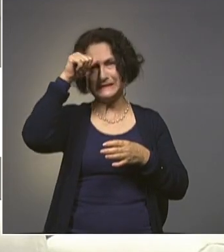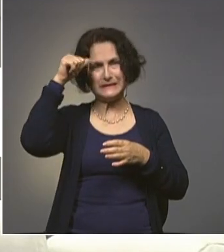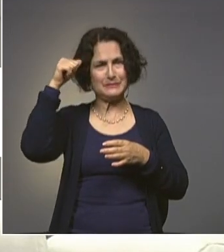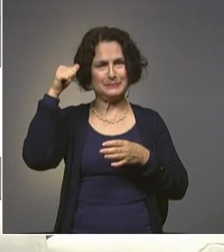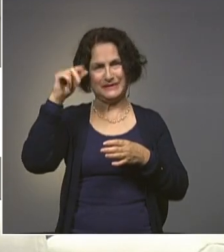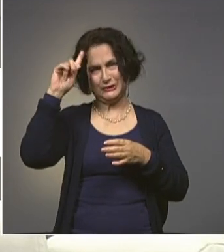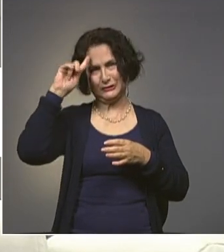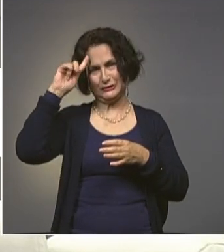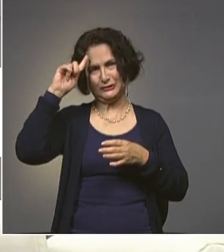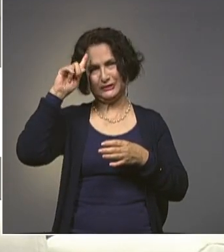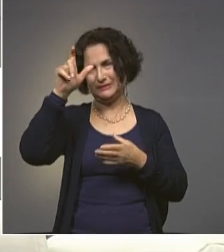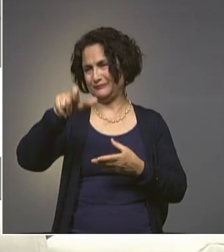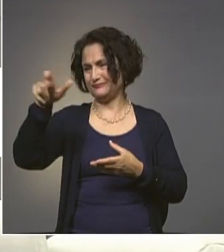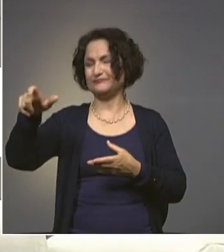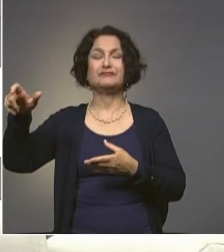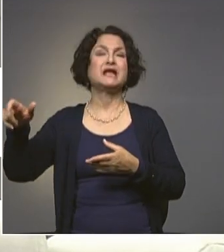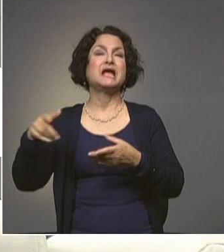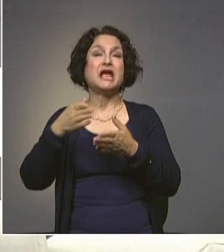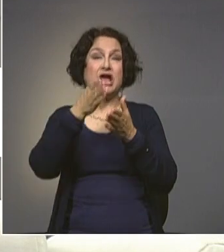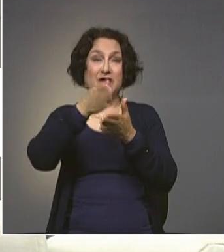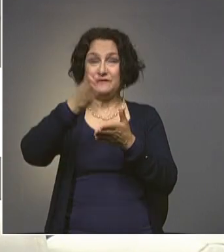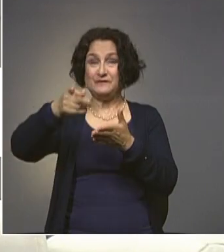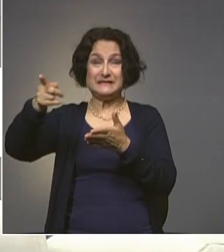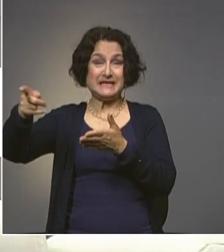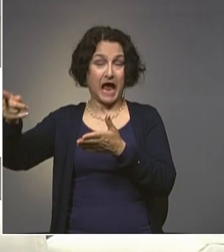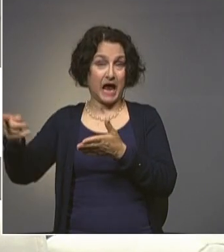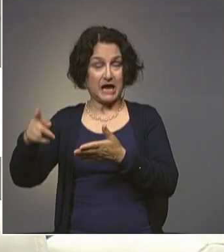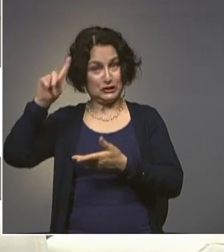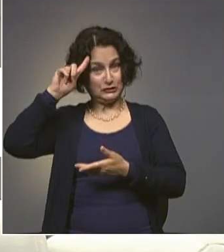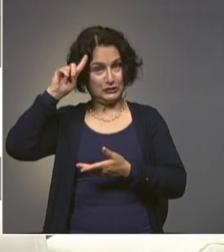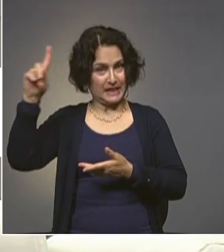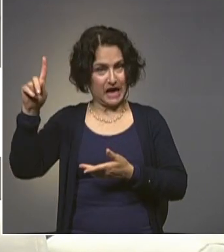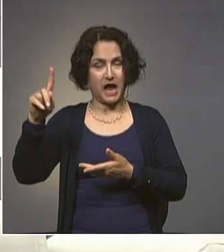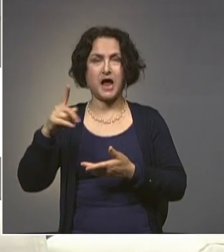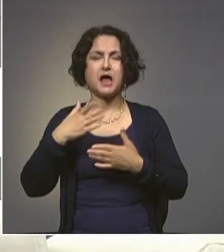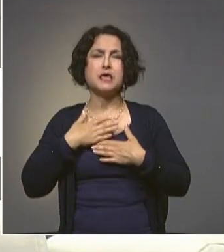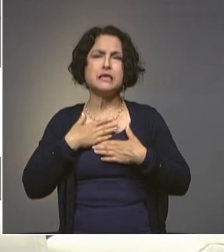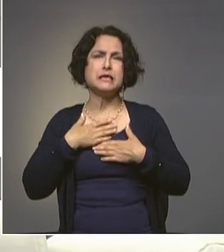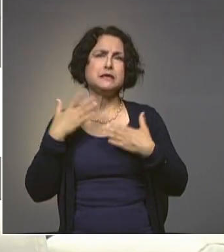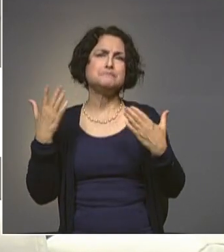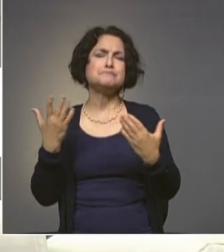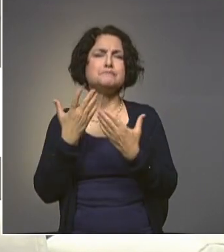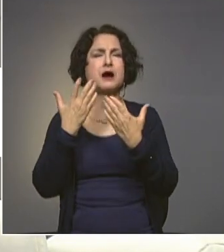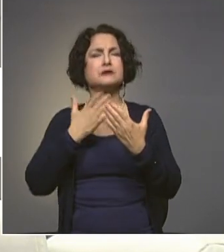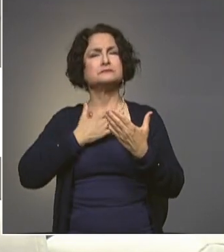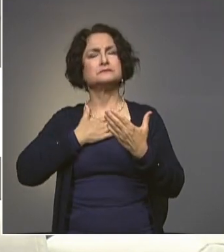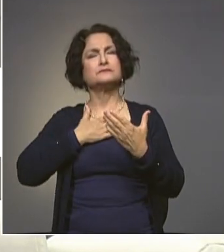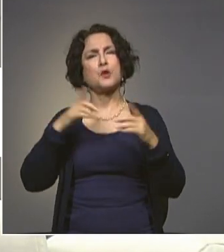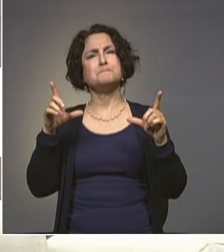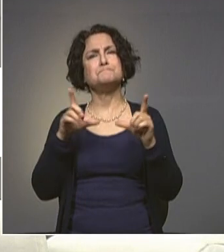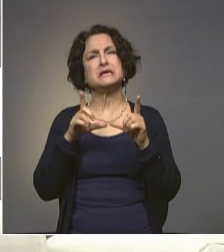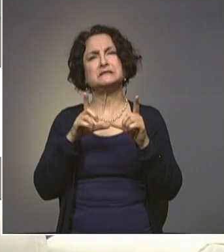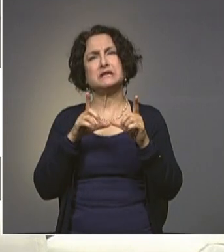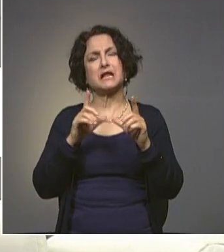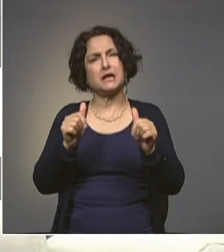Всяка една от тези жени, житейската история на всяка една от тези жени е свързана с мисия по отношение на това да